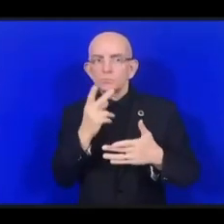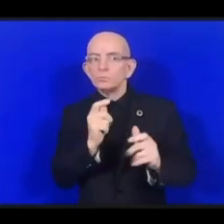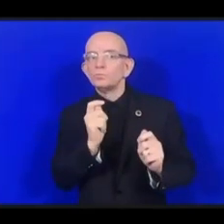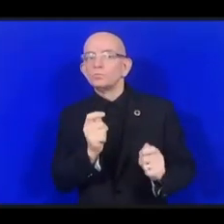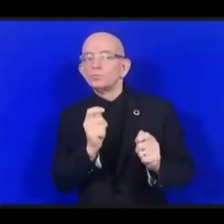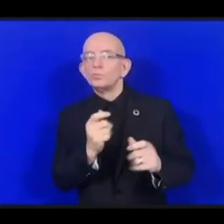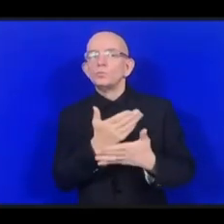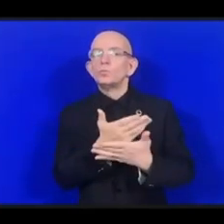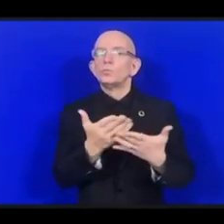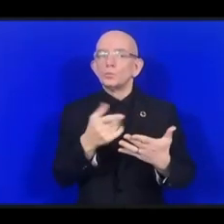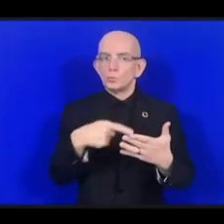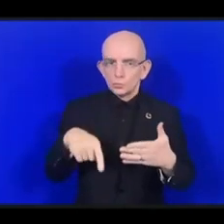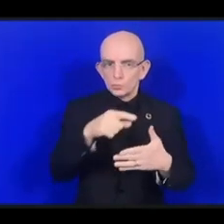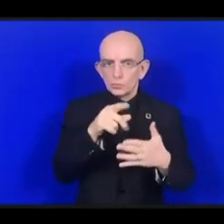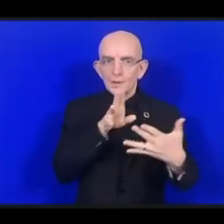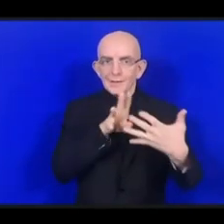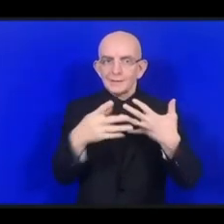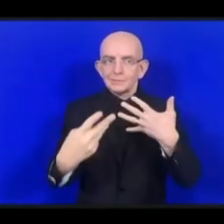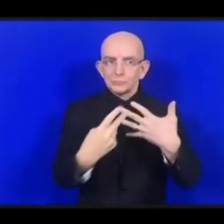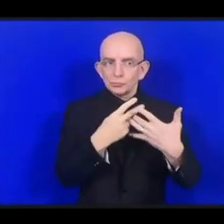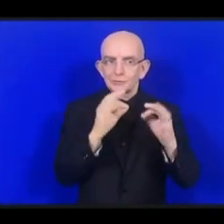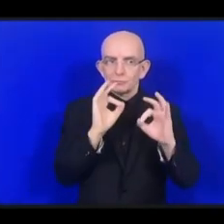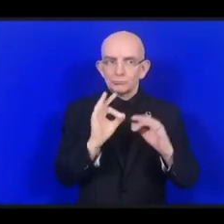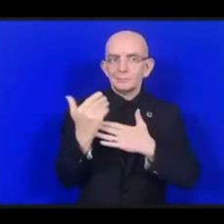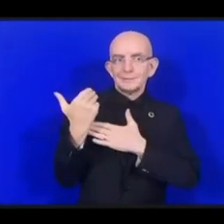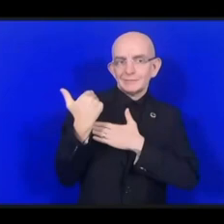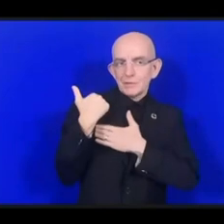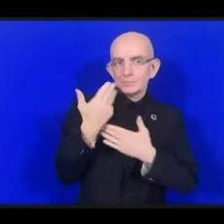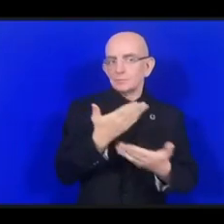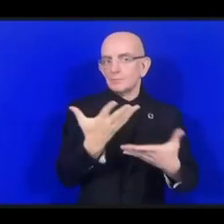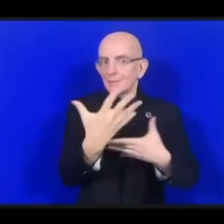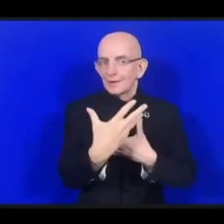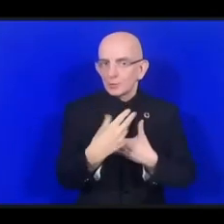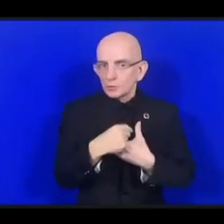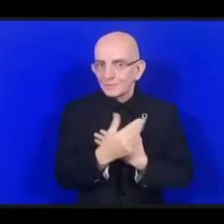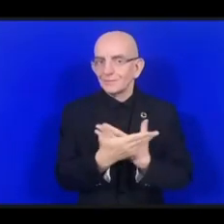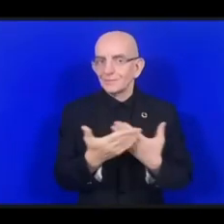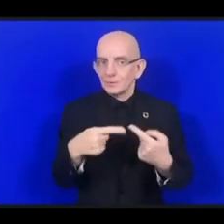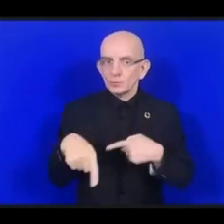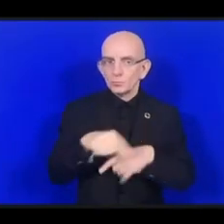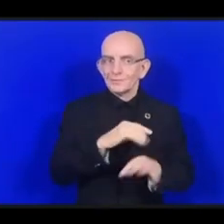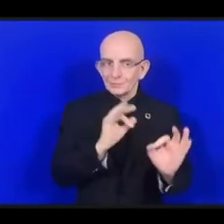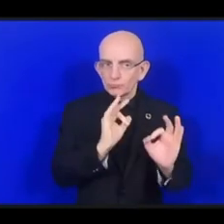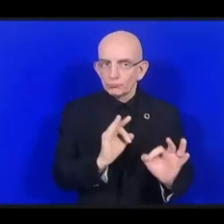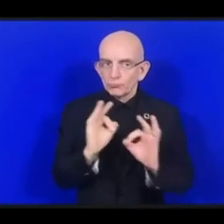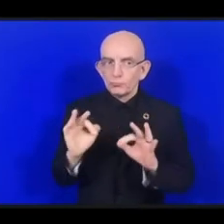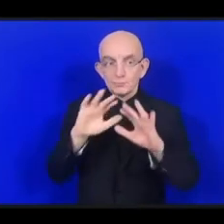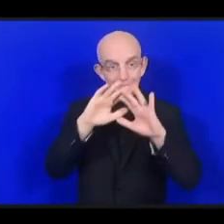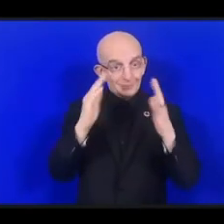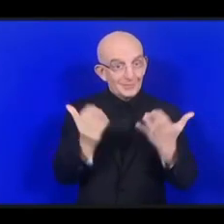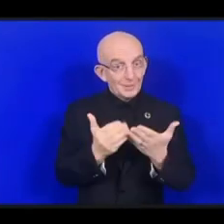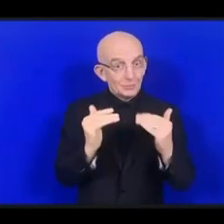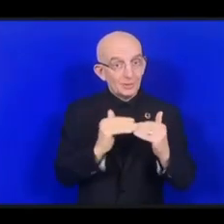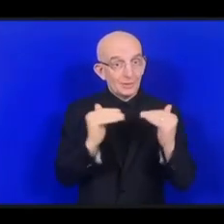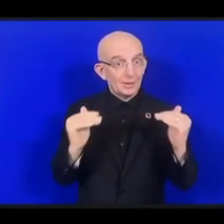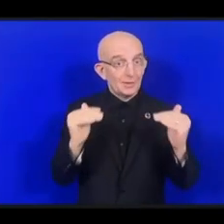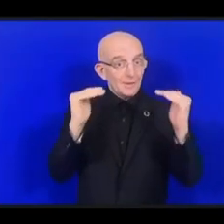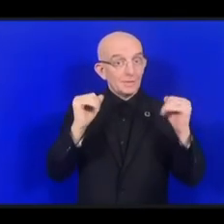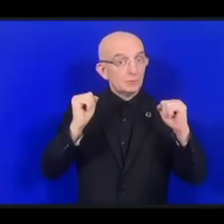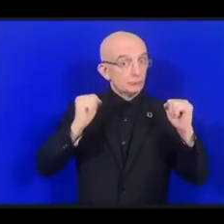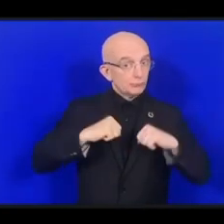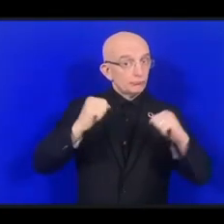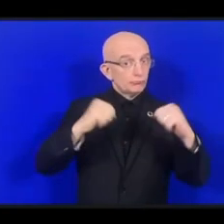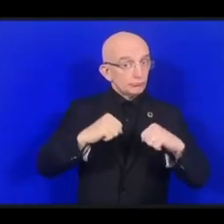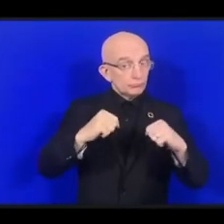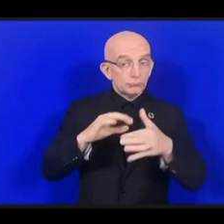nous faisons lorsque nous atteignons des accords de collaboration il faut qu'il soit clairement